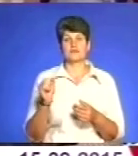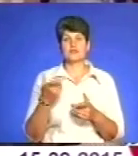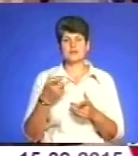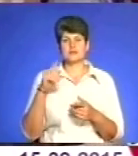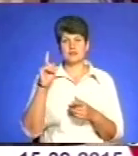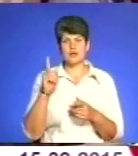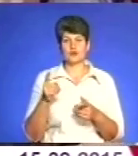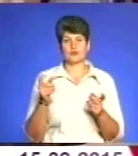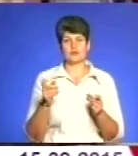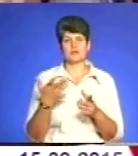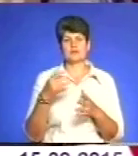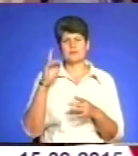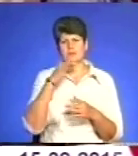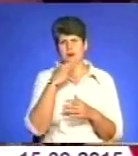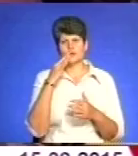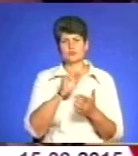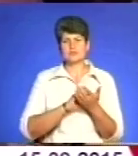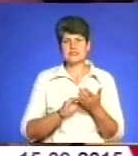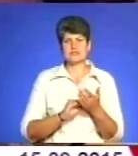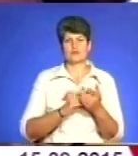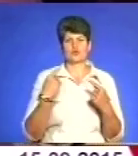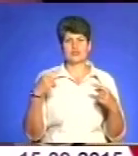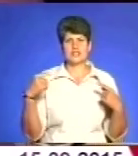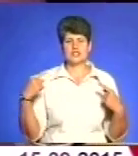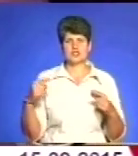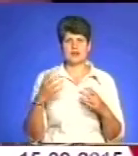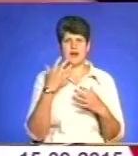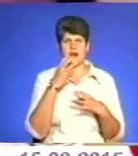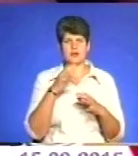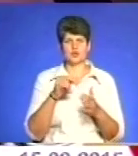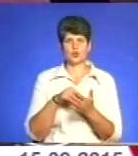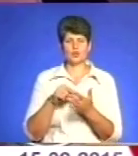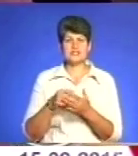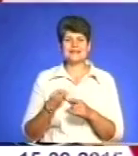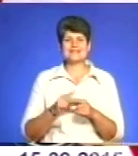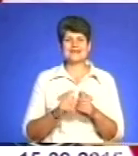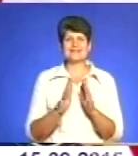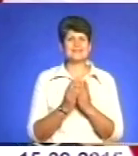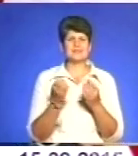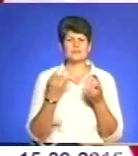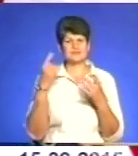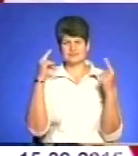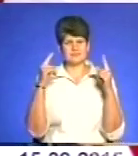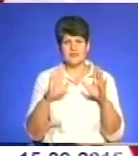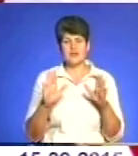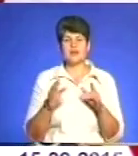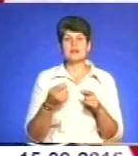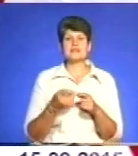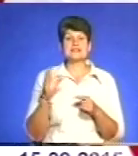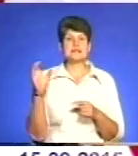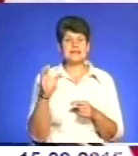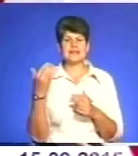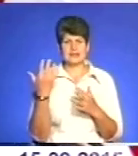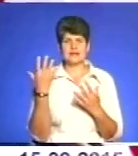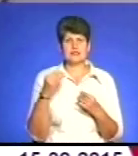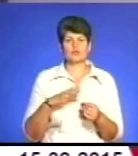про воєнний конфлікт в Іраку, інших гарячих точках. Ця книжка – це не лише художня інтерпретація особистих вражень, адже Сергій кілька днів